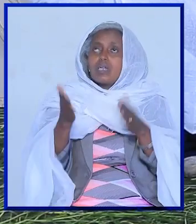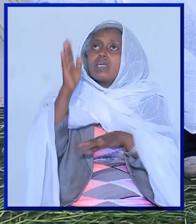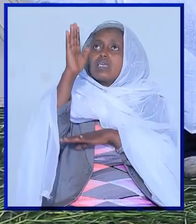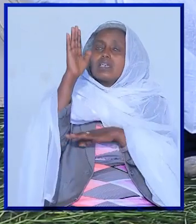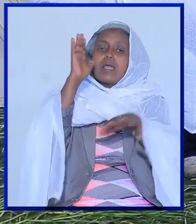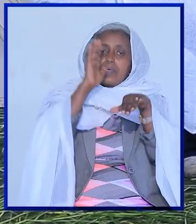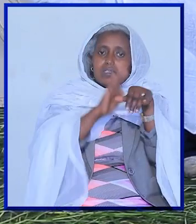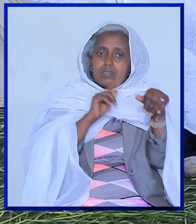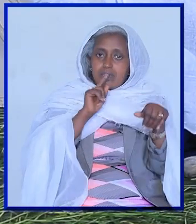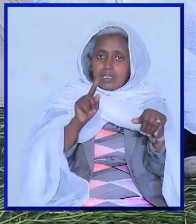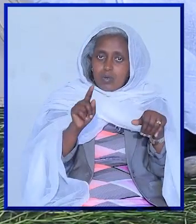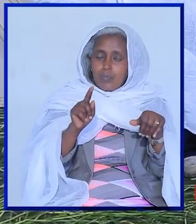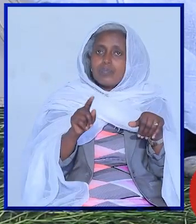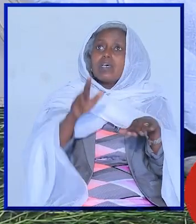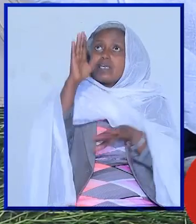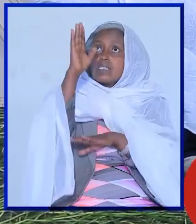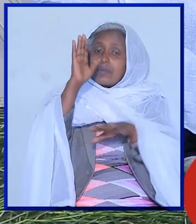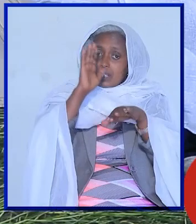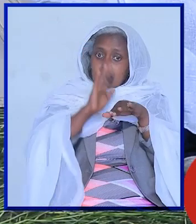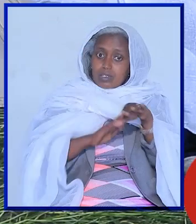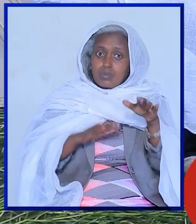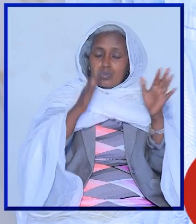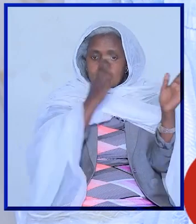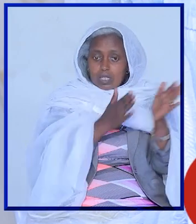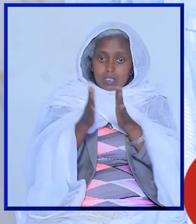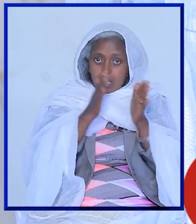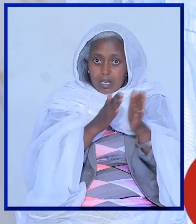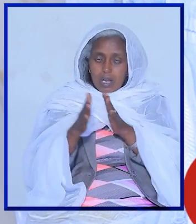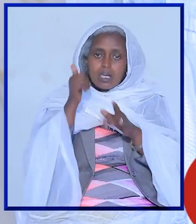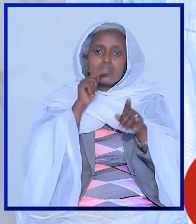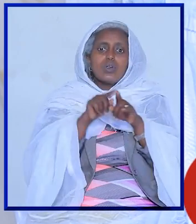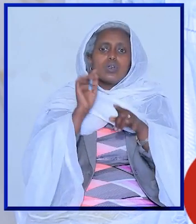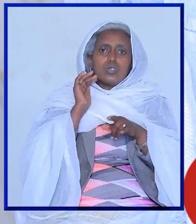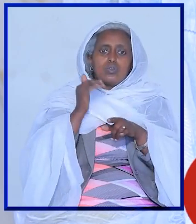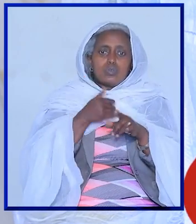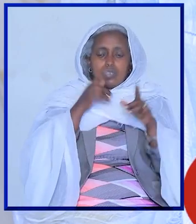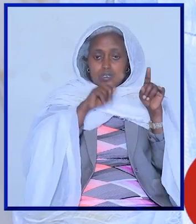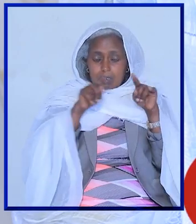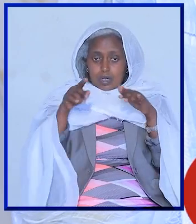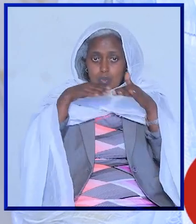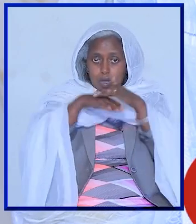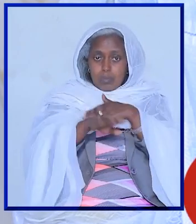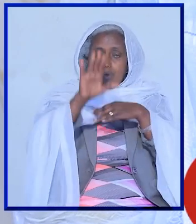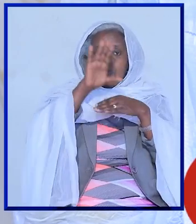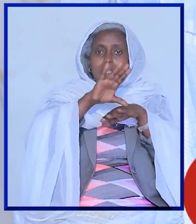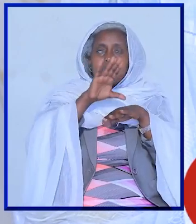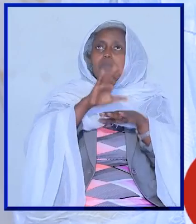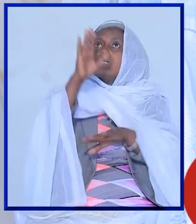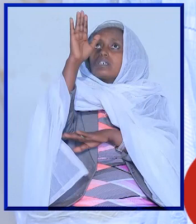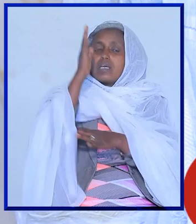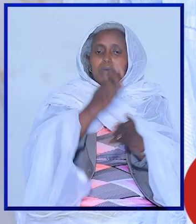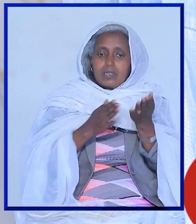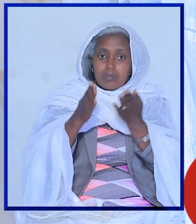ነው። እግዚአብሔር ጥሪውን ካስተካከለላቸው እህቶቻችን ደግሞ ገብተው በገዳም እግዚአብሔርን